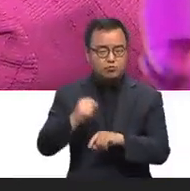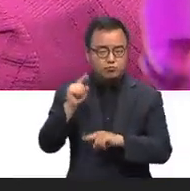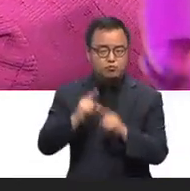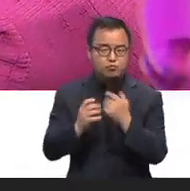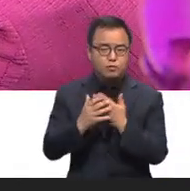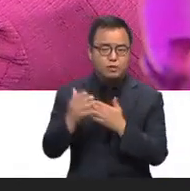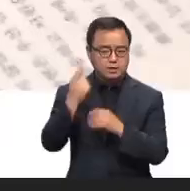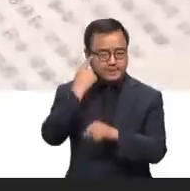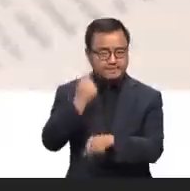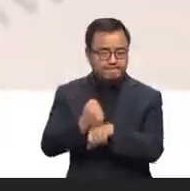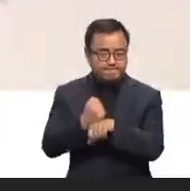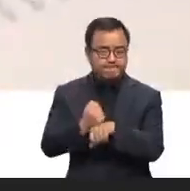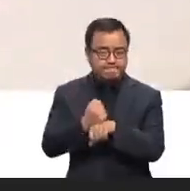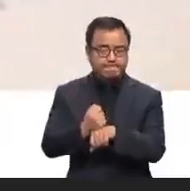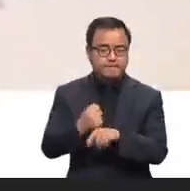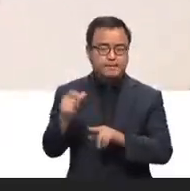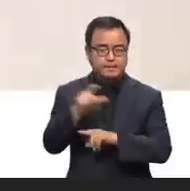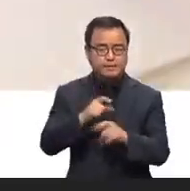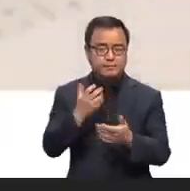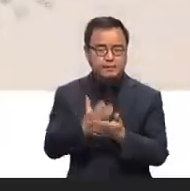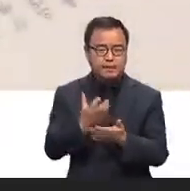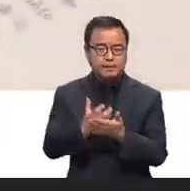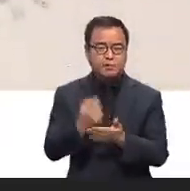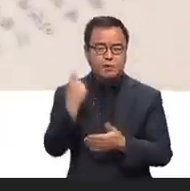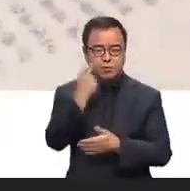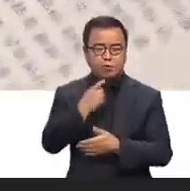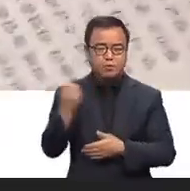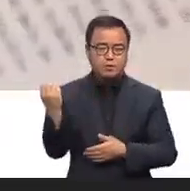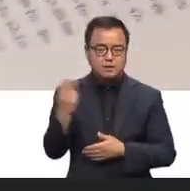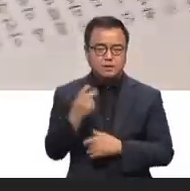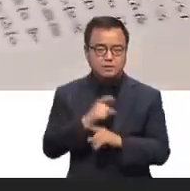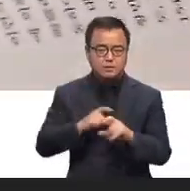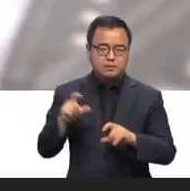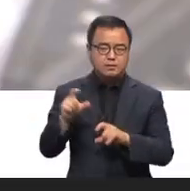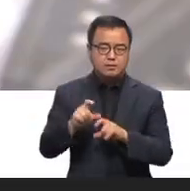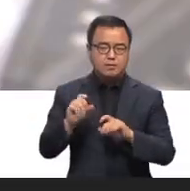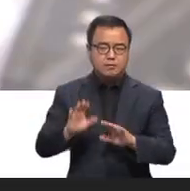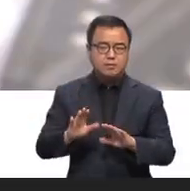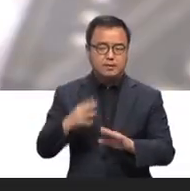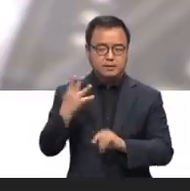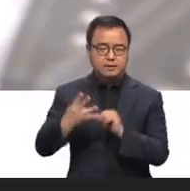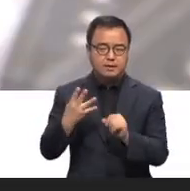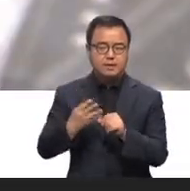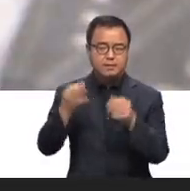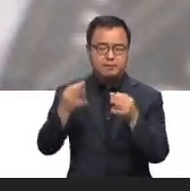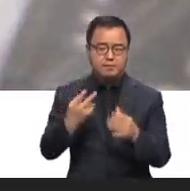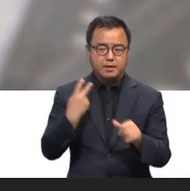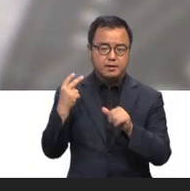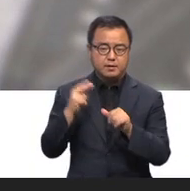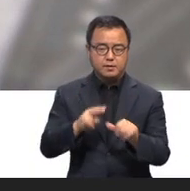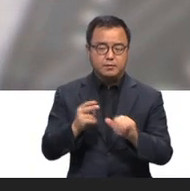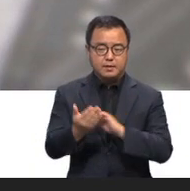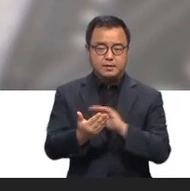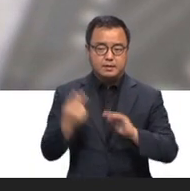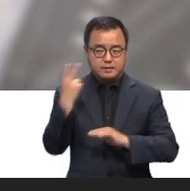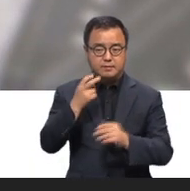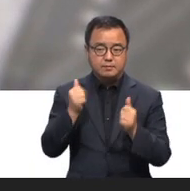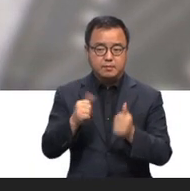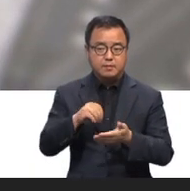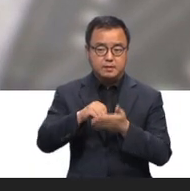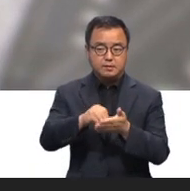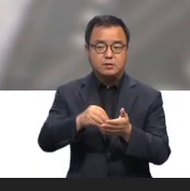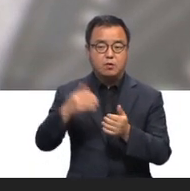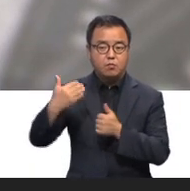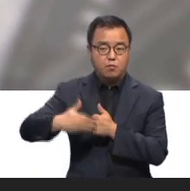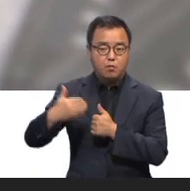근거 자료와 논리를 보안 했고 4년만에 제거 저는 지난 5월 사전심사 에서 등재 권고를 받으며 세계유산